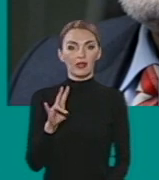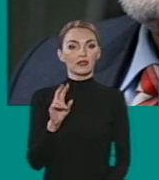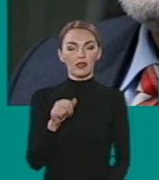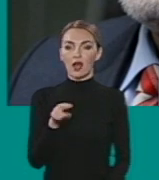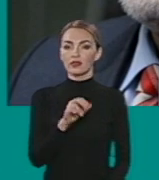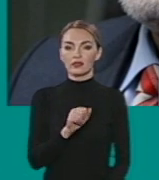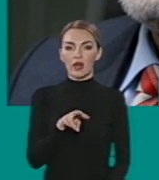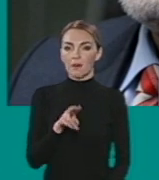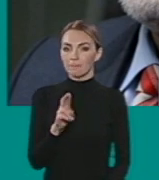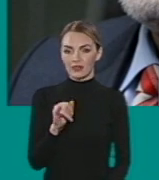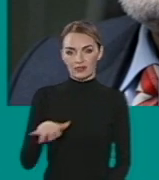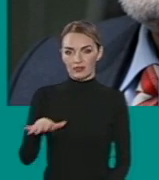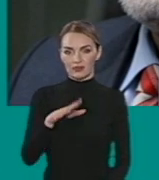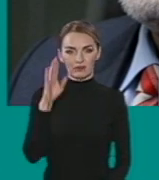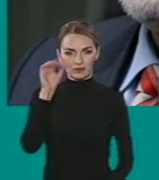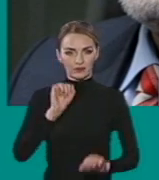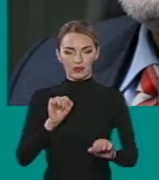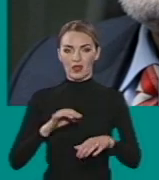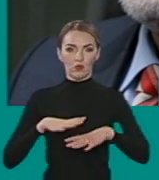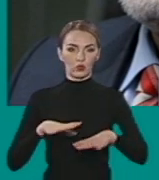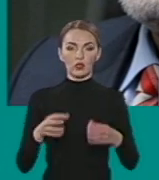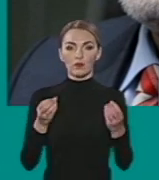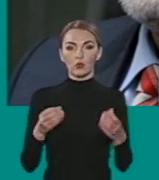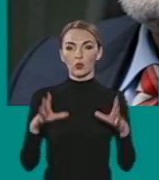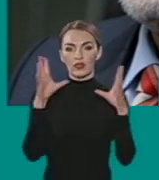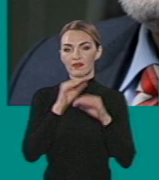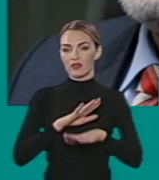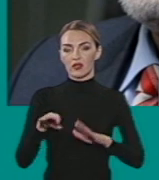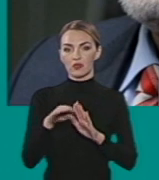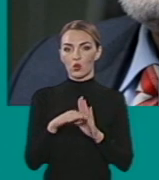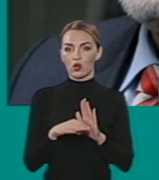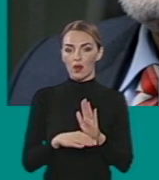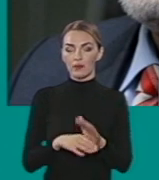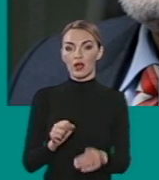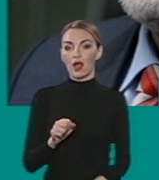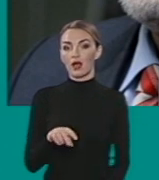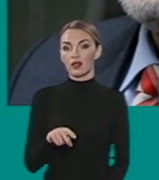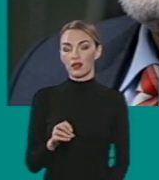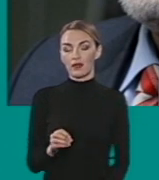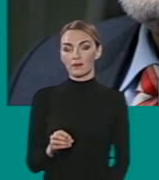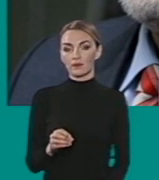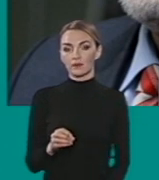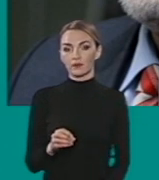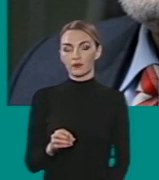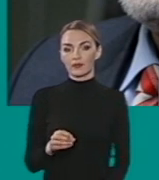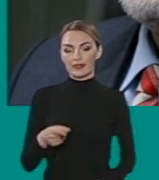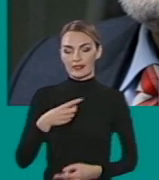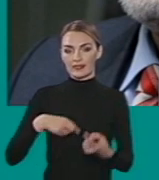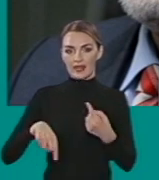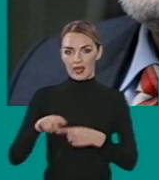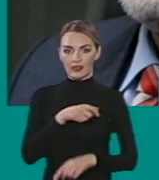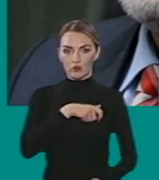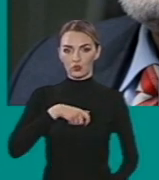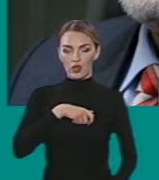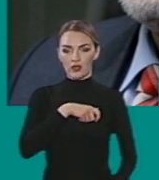бо просто вже не встигали за програмами. Але тут серед депутатів, членів